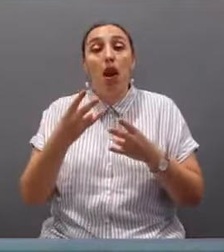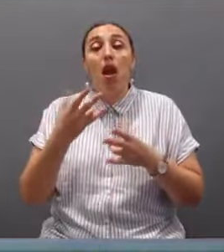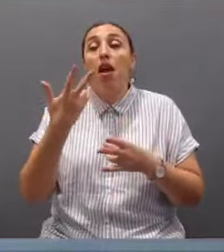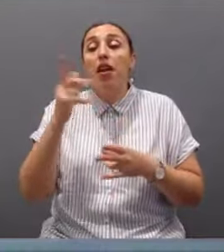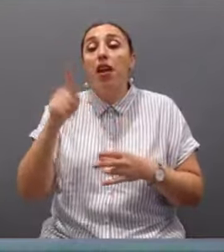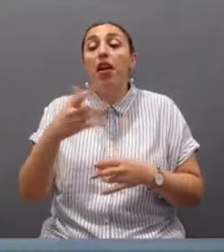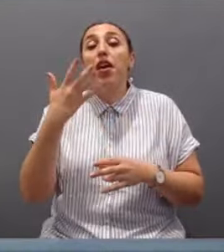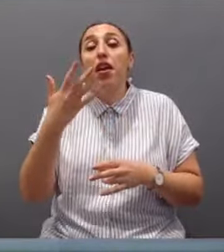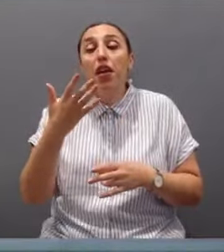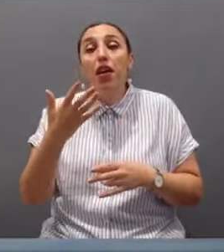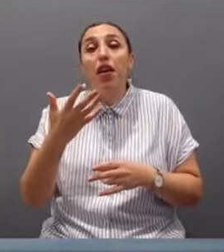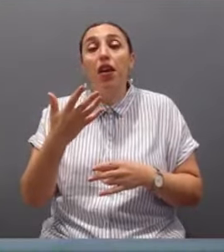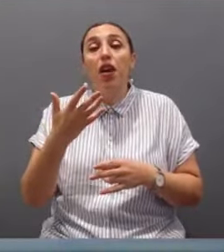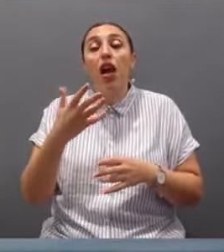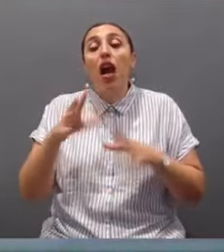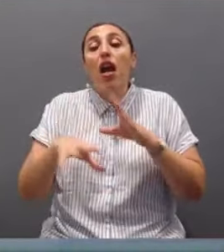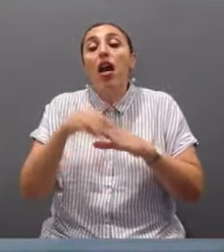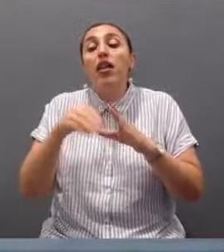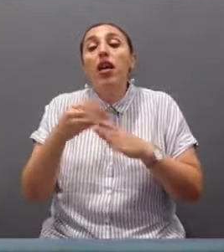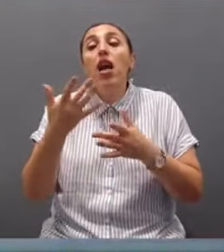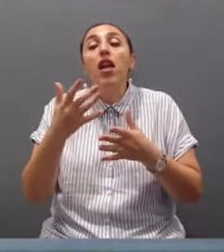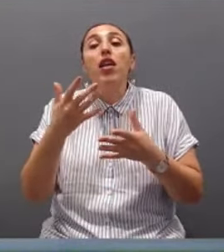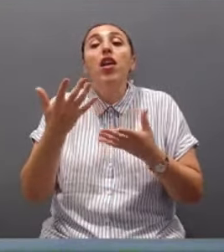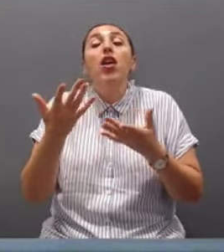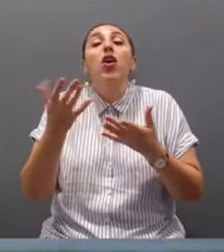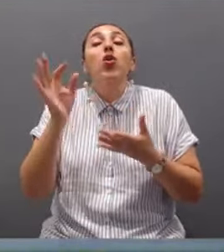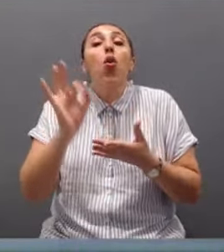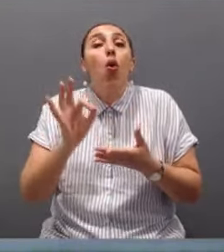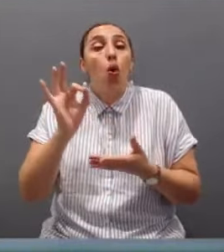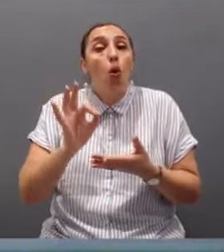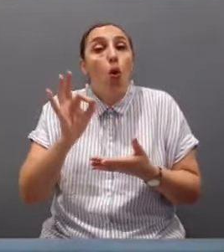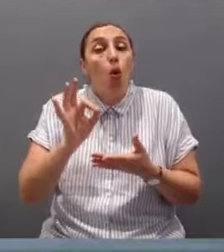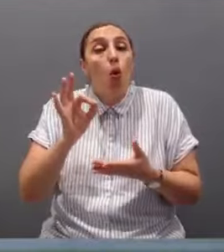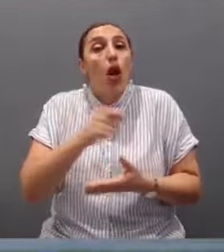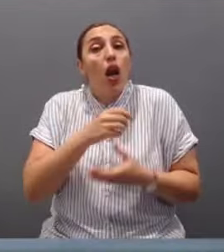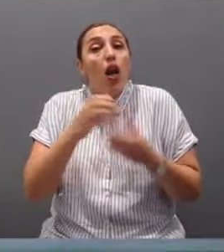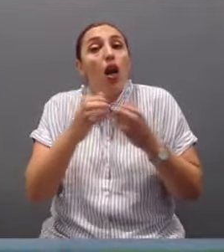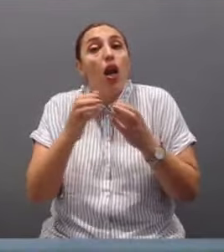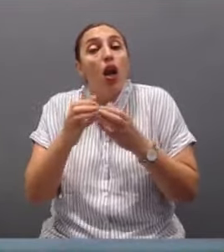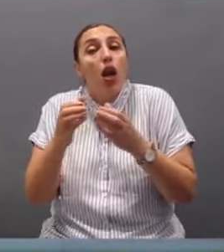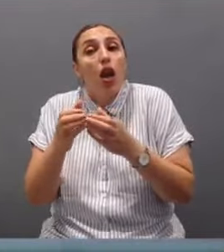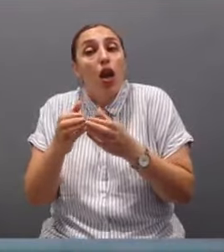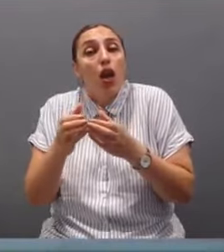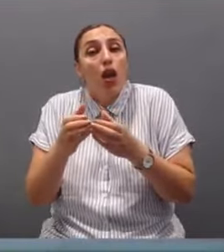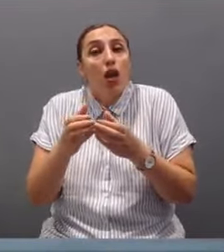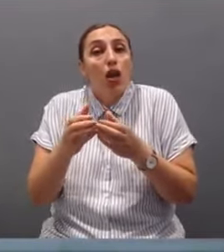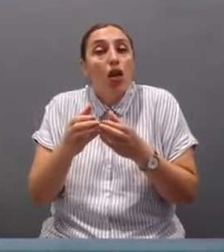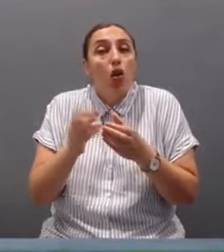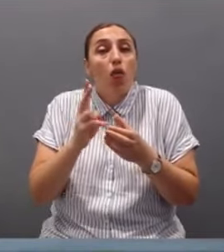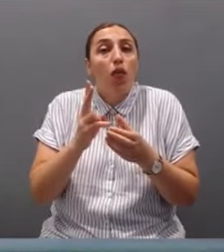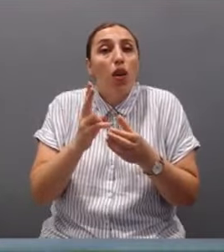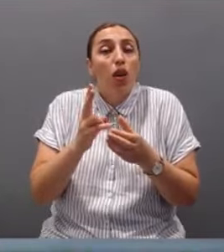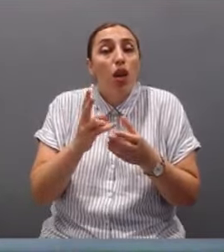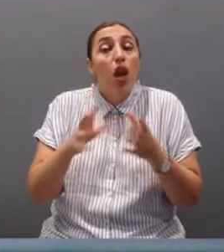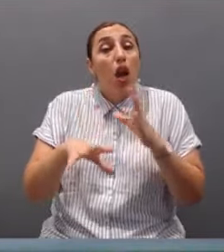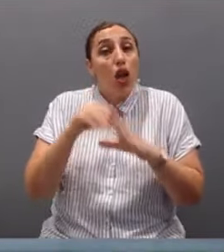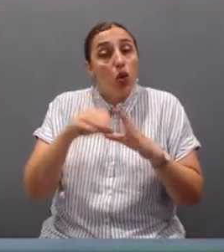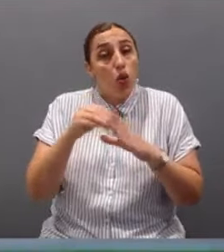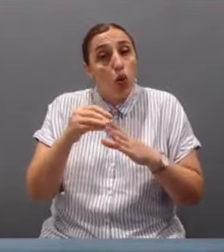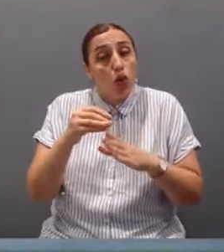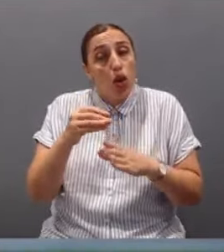է այդ 3/5-րդը իրականում ընտրողների քանի տոկոսը վայելող ուժերը ունեն։ Դա կարալնի